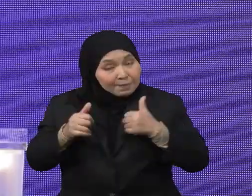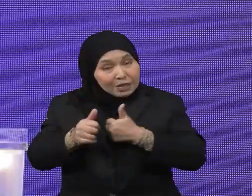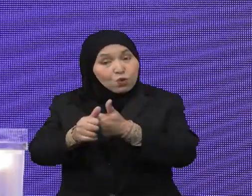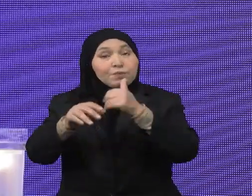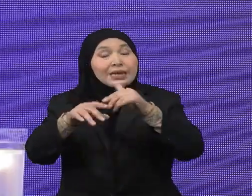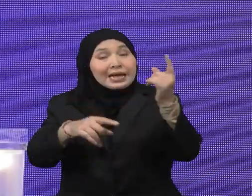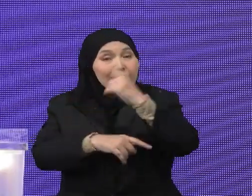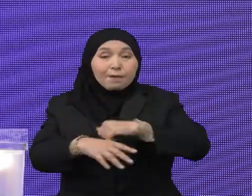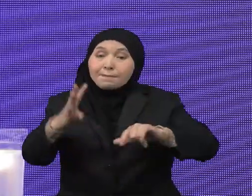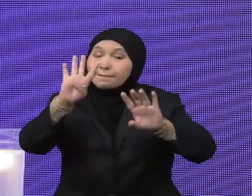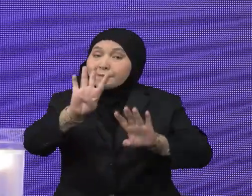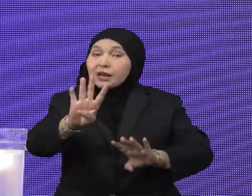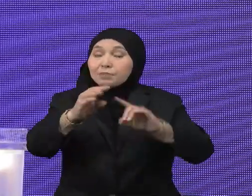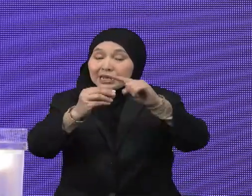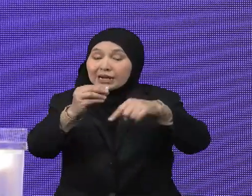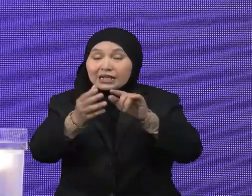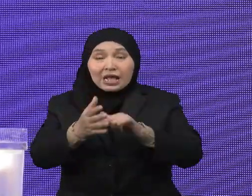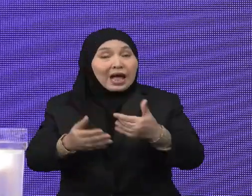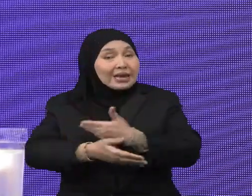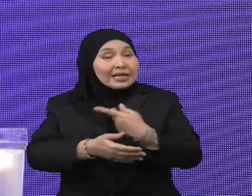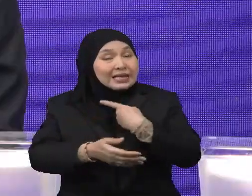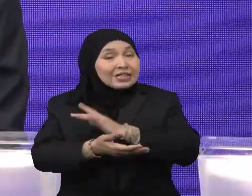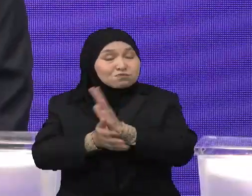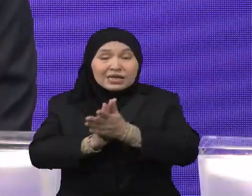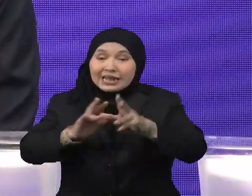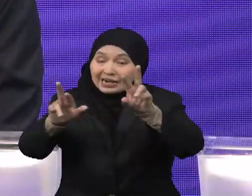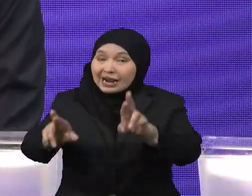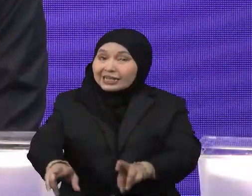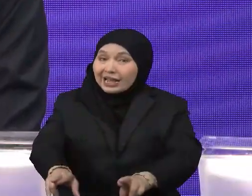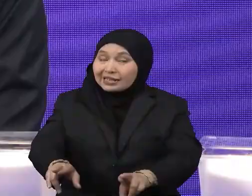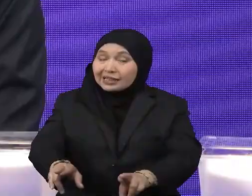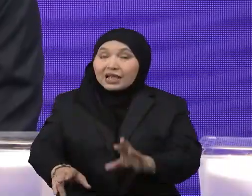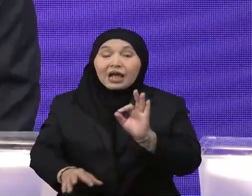empat kali ini penting misalnya kalau katakan anak gitu itu sebagai rakyat